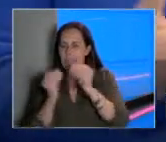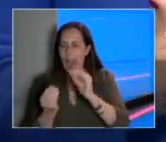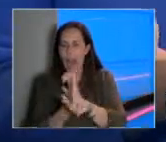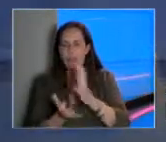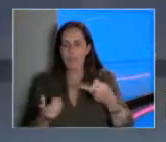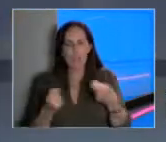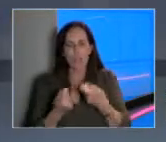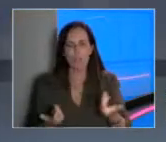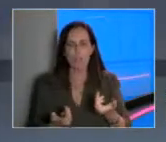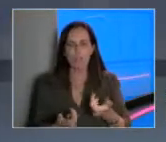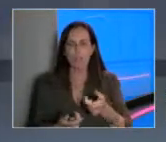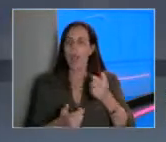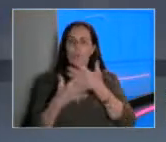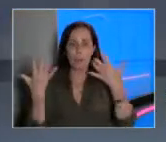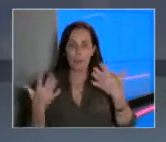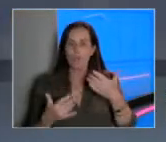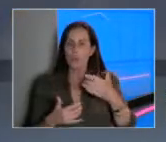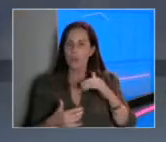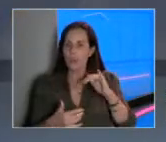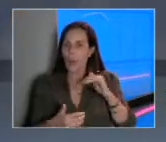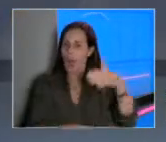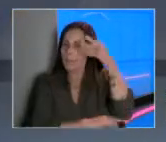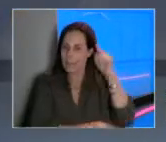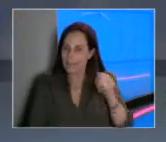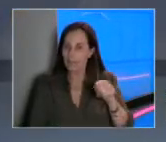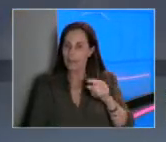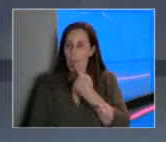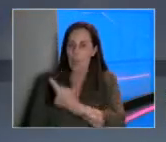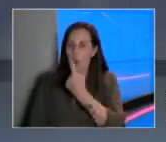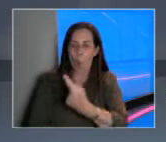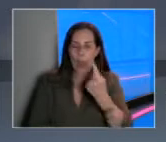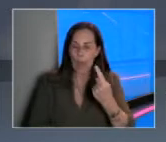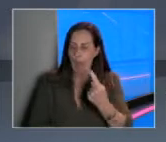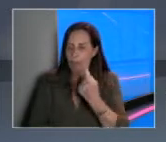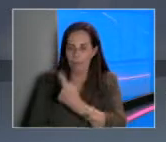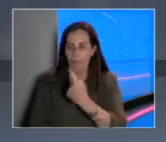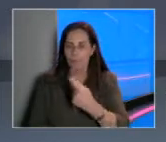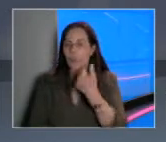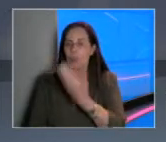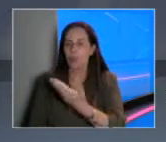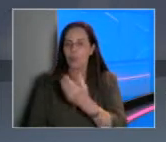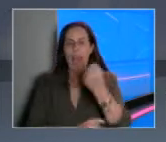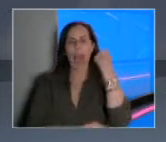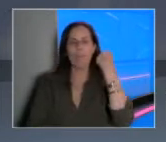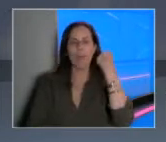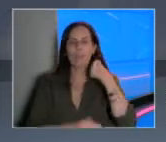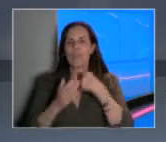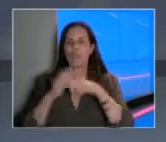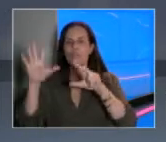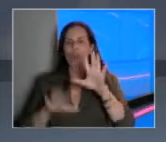זה מתחבר? אז מתברר שנכון, המדינה לכל אחד בנפרד נותן ערבות